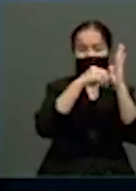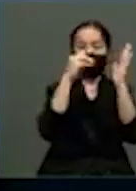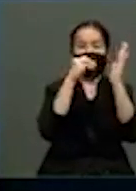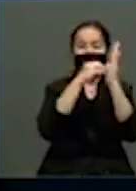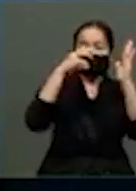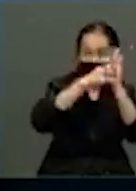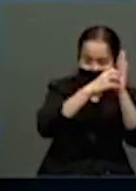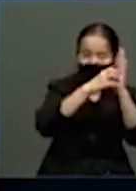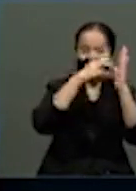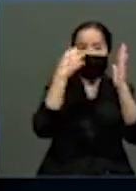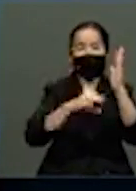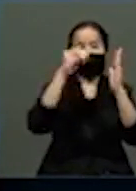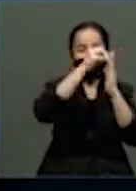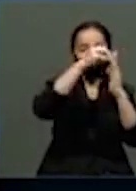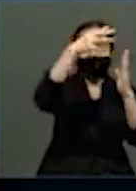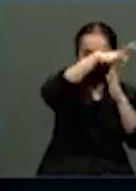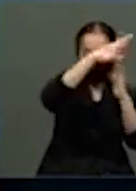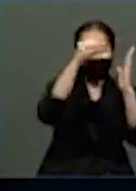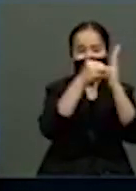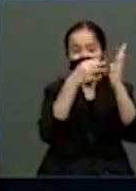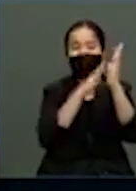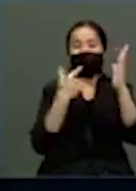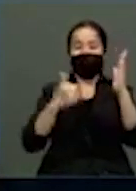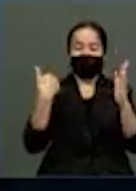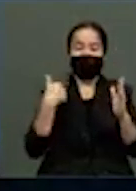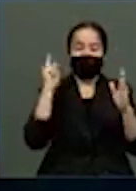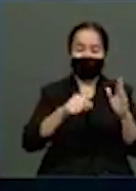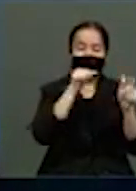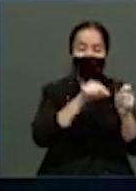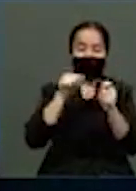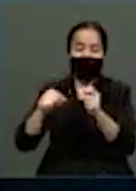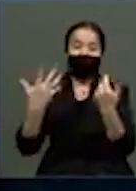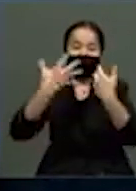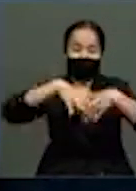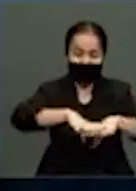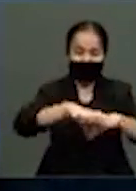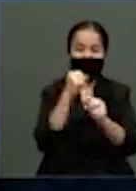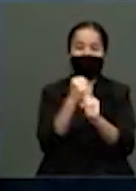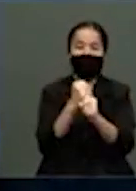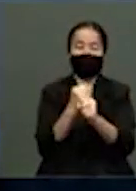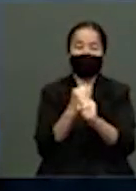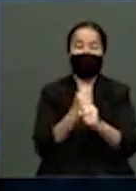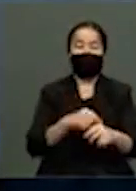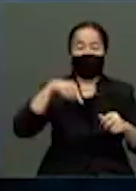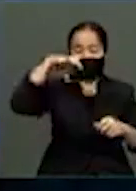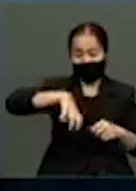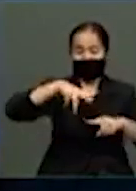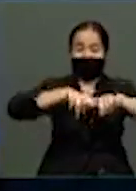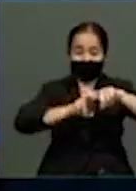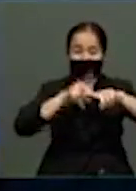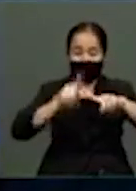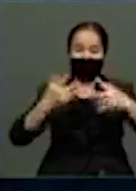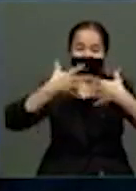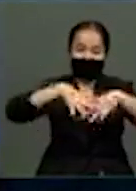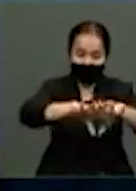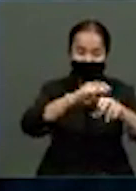ที่ประสานกันระหว่างผู้อำนวยการเขตผู้ตรวจราชการของทางกรุงเทพมหานครก็จะทำ